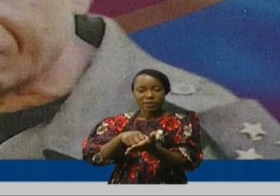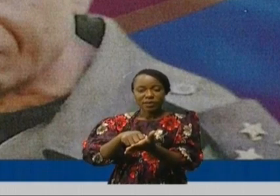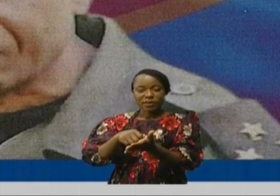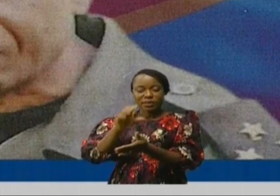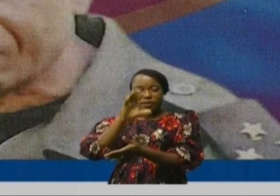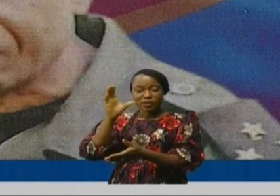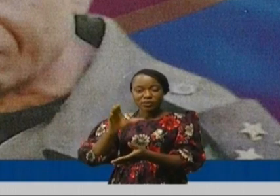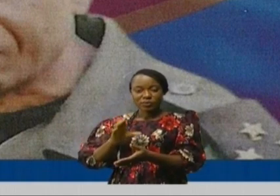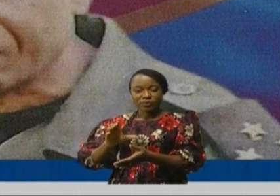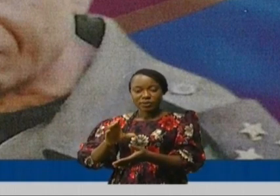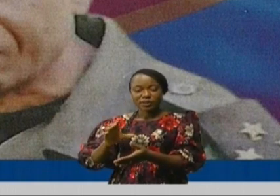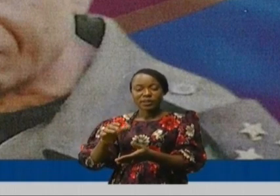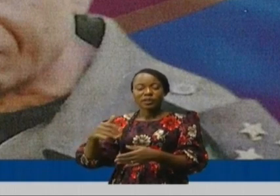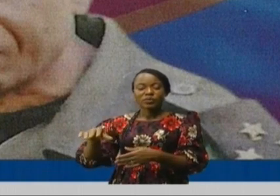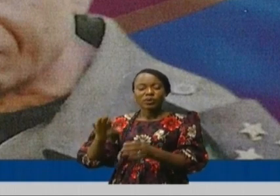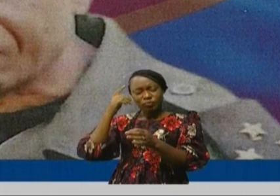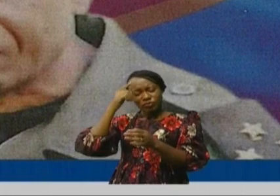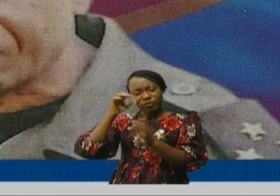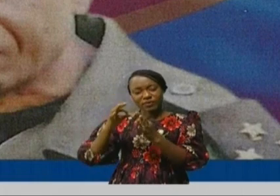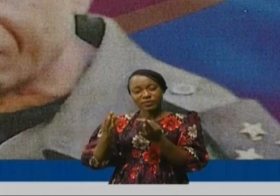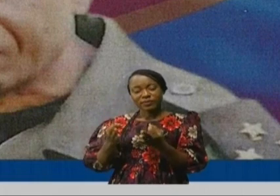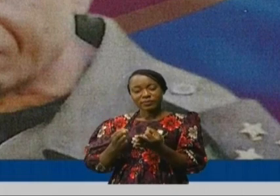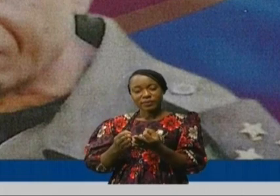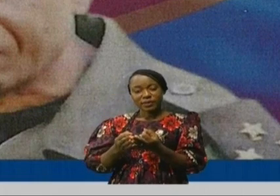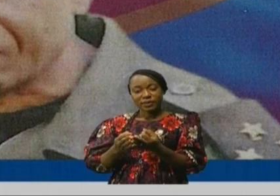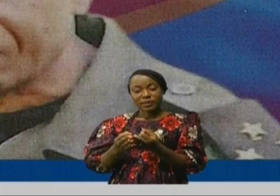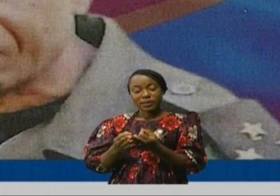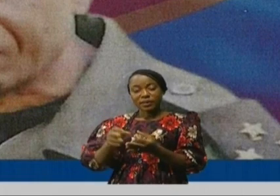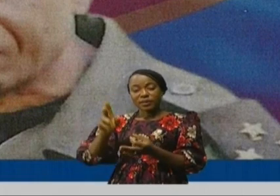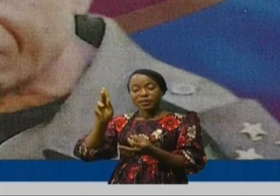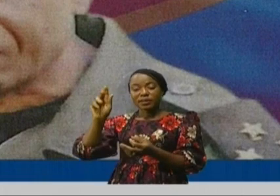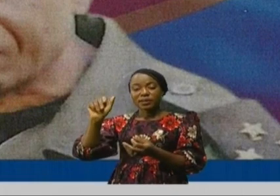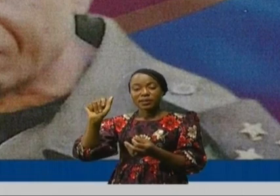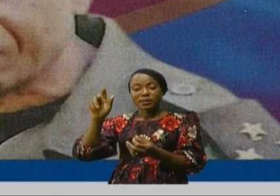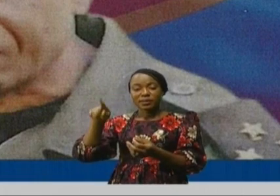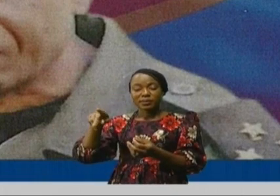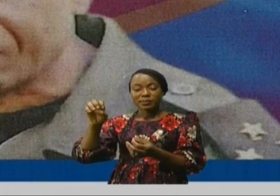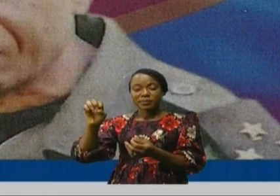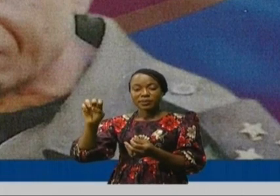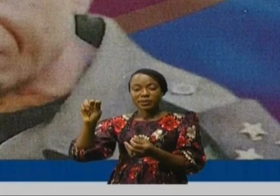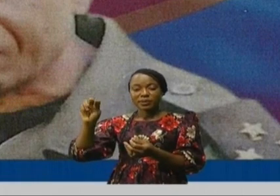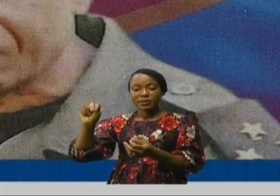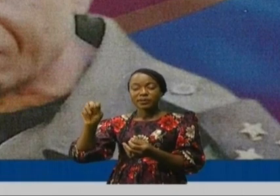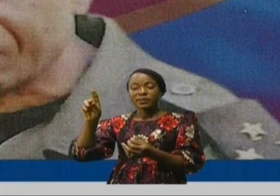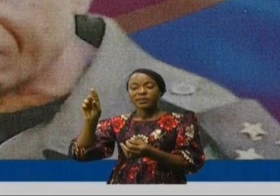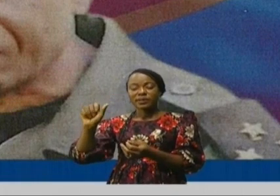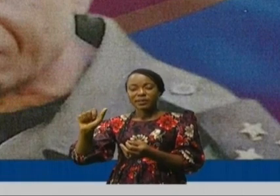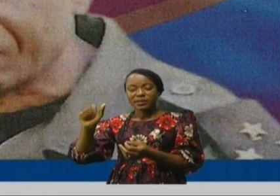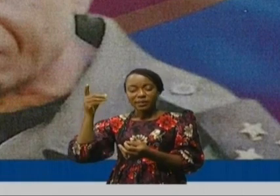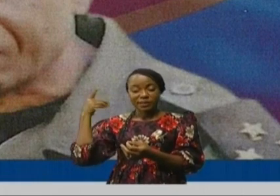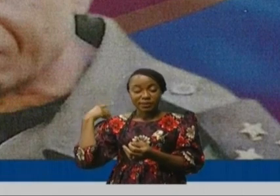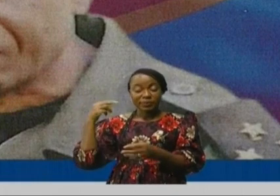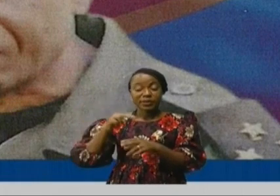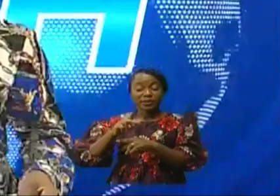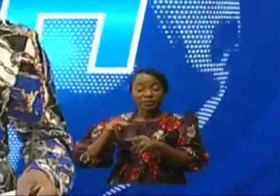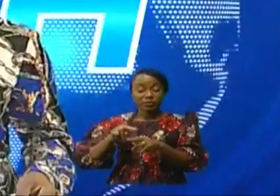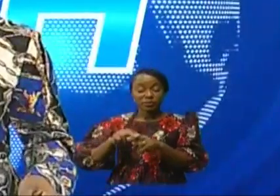commune de Lingwala, pour la famille Kapenda Moussania Smith, députée